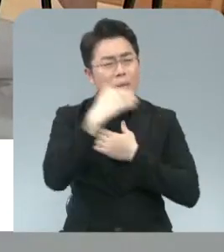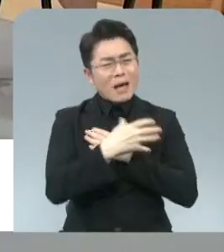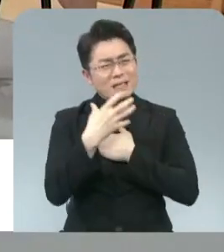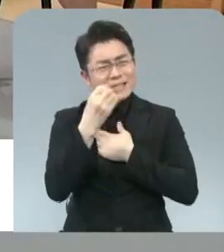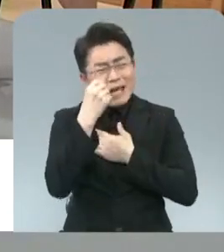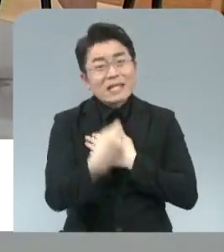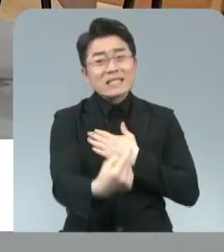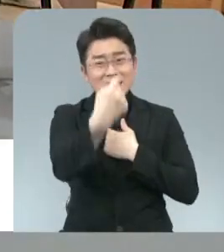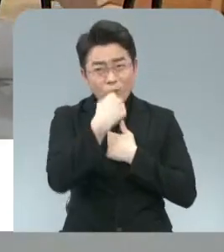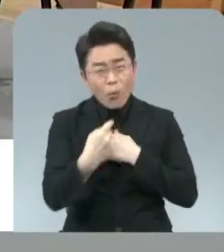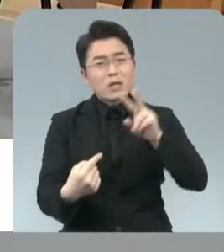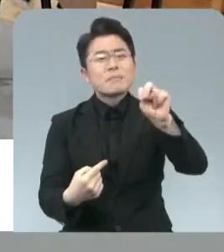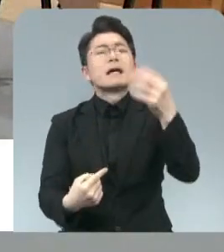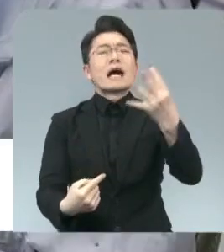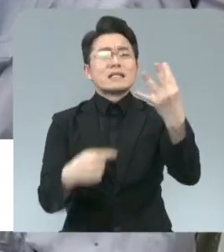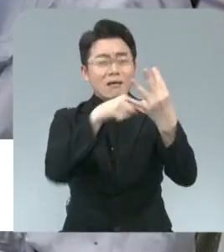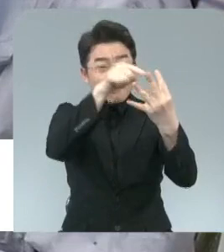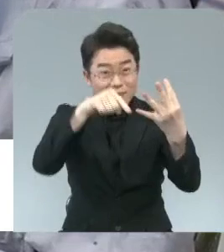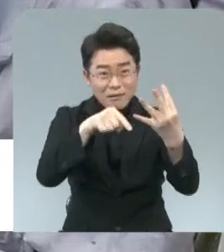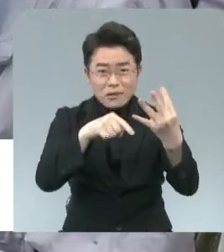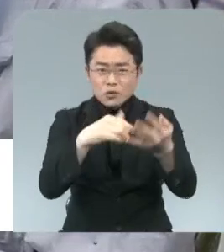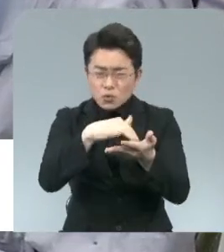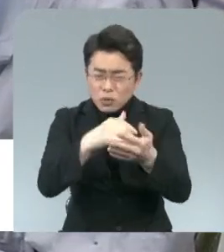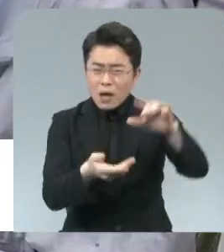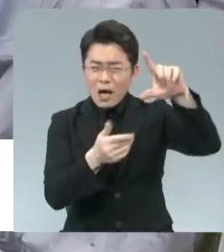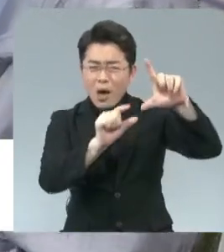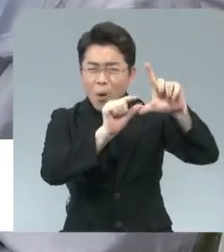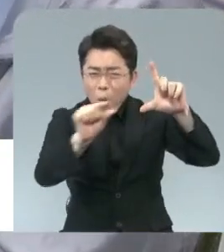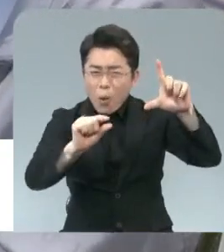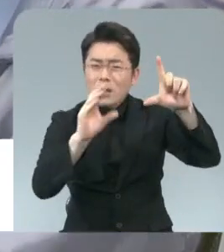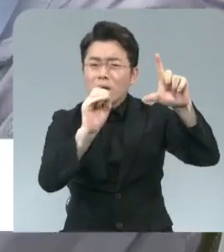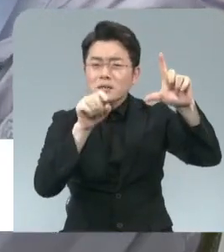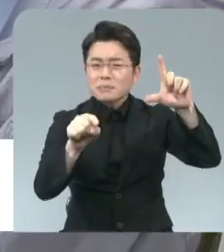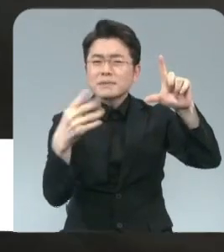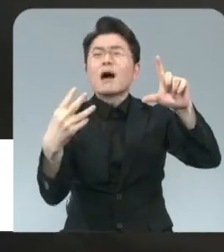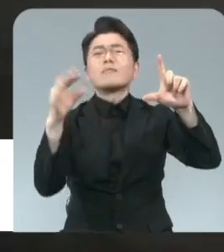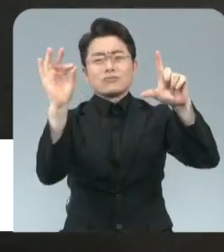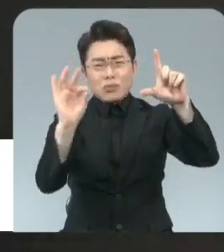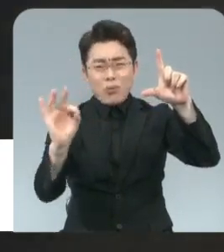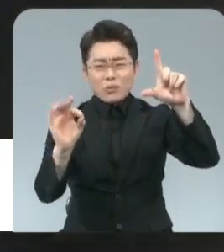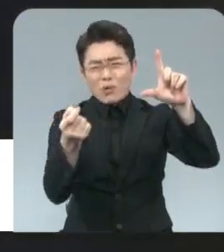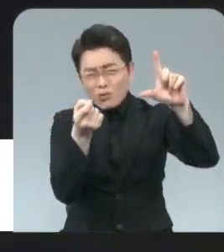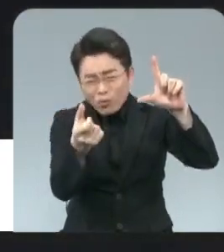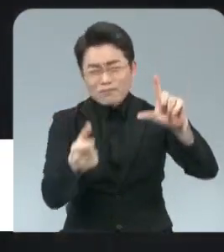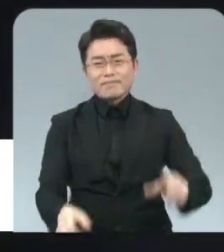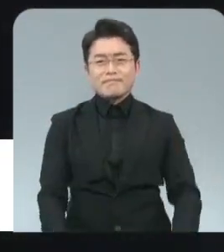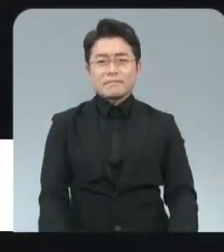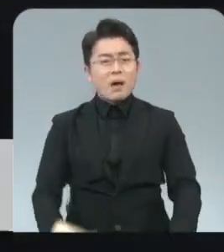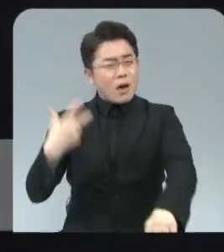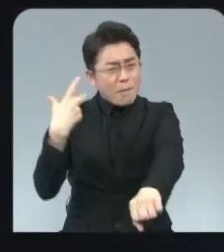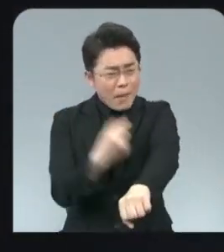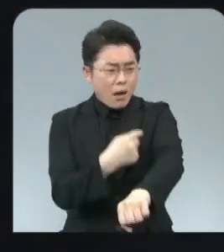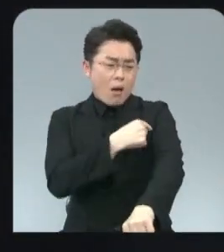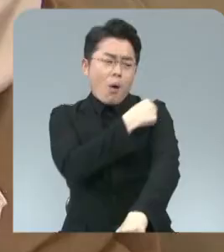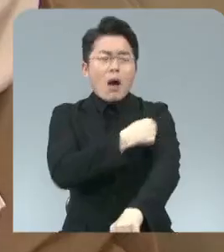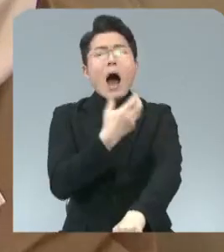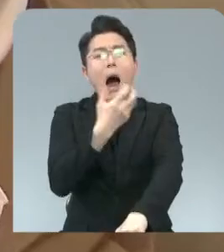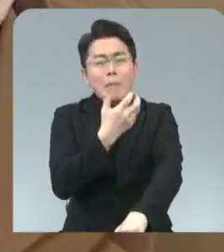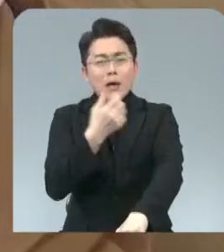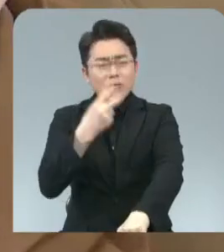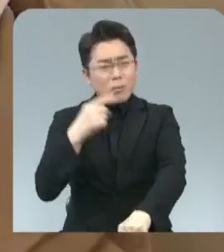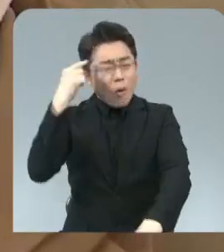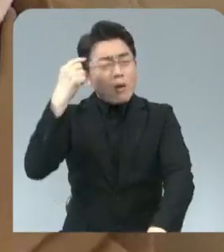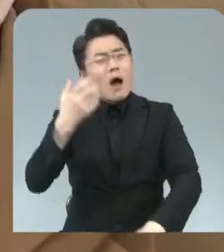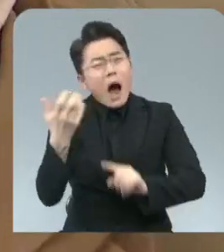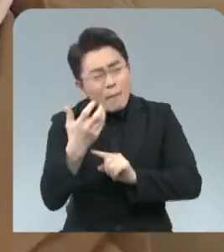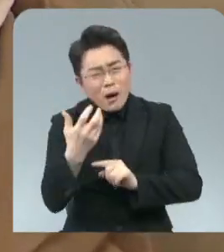신고는 2만 4천여 건, 전체의 0.4%에 해당합니다. 백신을 맞은 부위가 아프거나 두통 등을